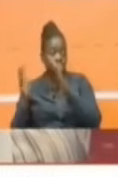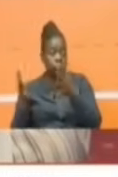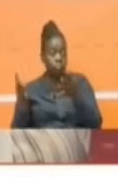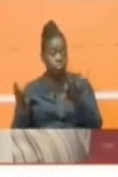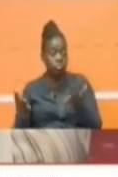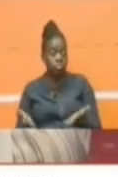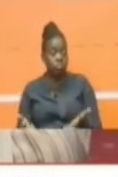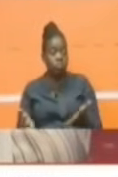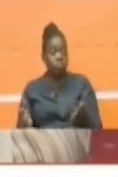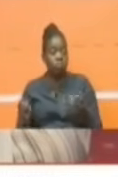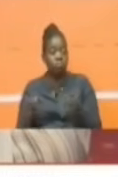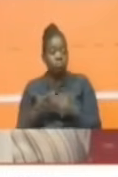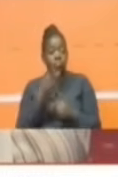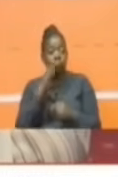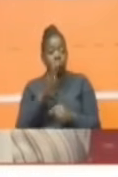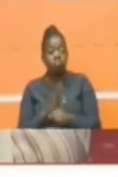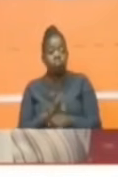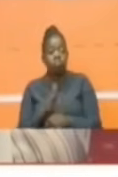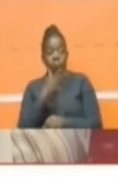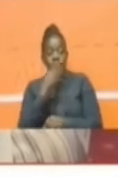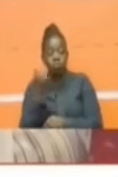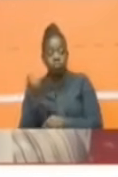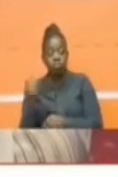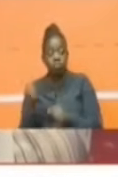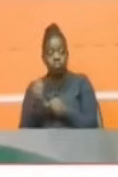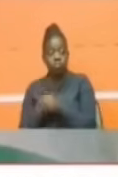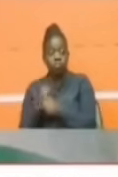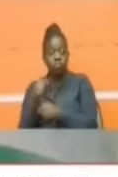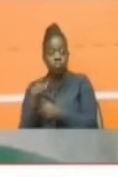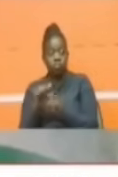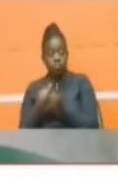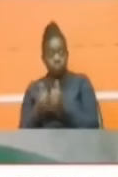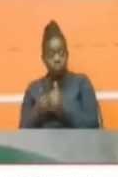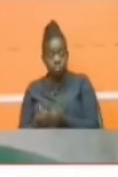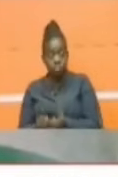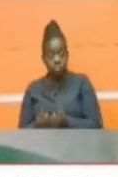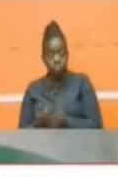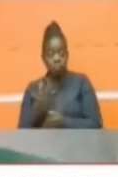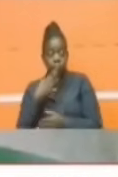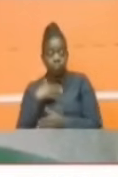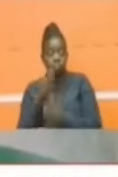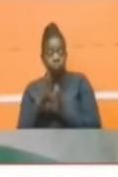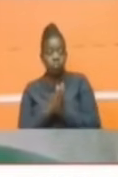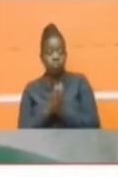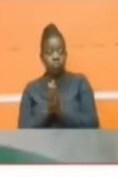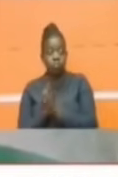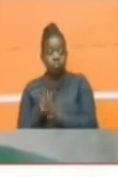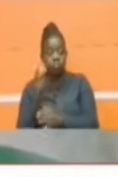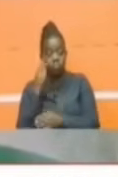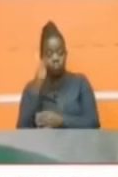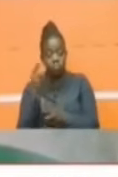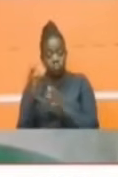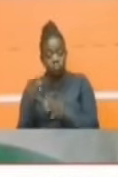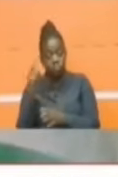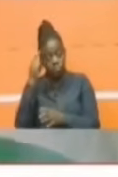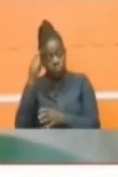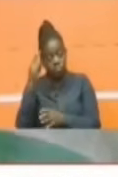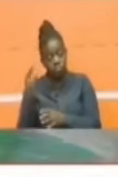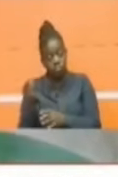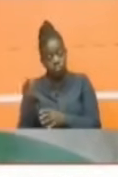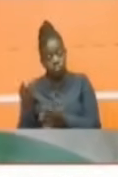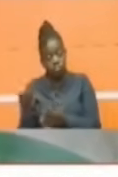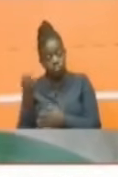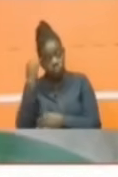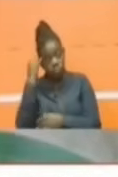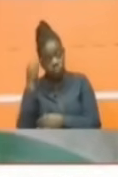Uganda ne basuubiza okukola ekisoboka okuvujjirira empaka zino. We'd like to thank Vision Group for coming up with this